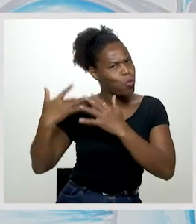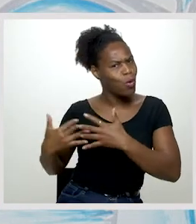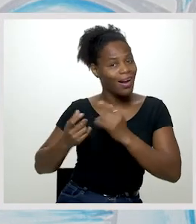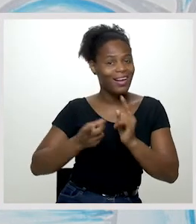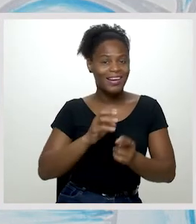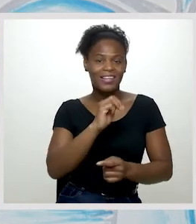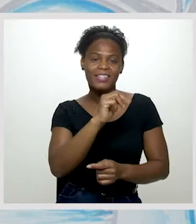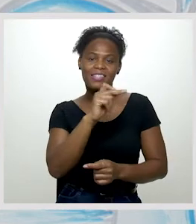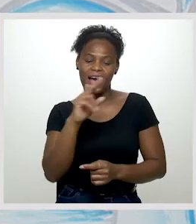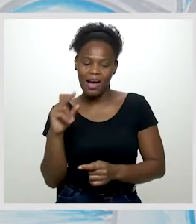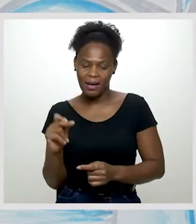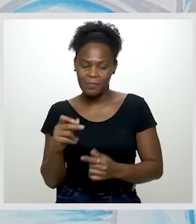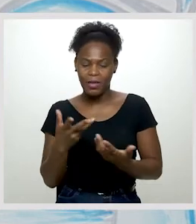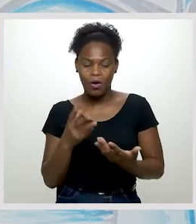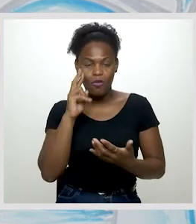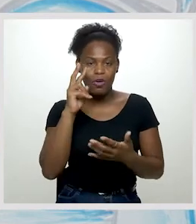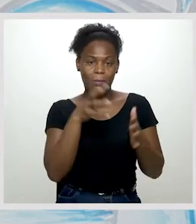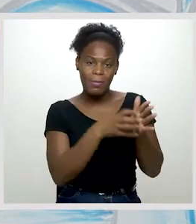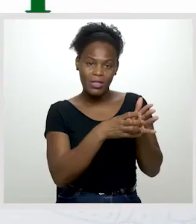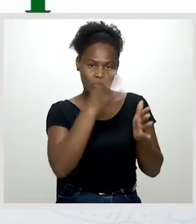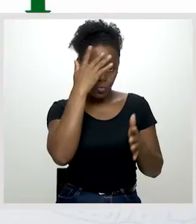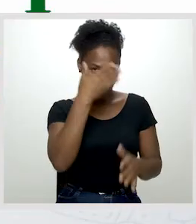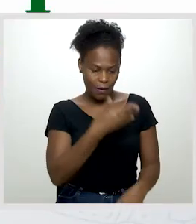reprenons l'image numéro 1.